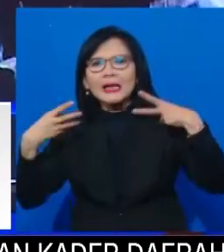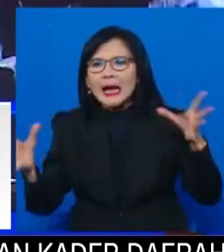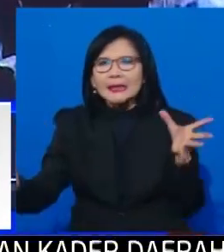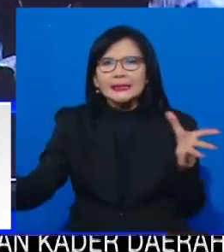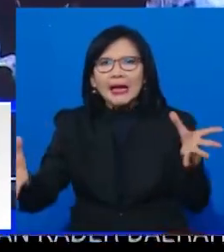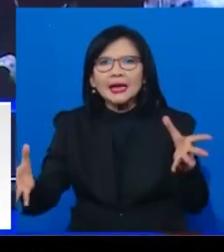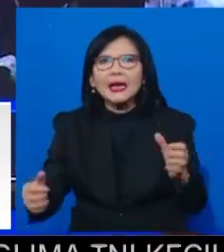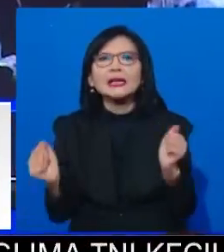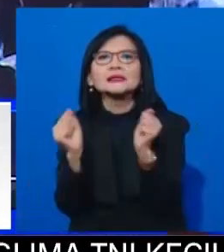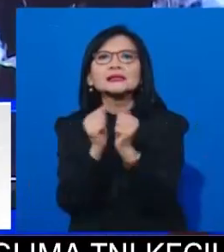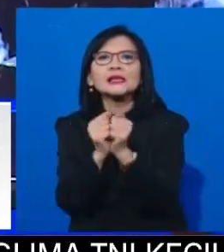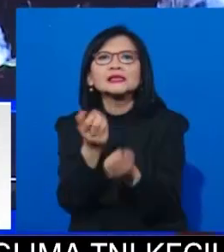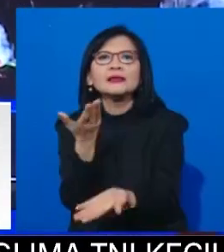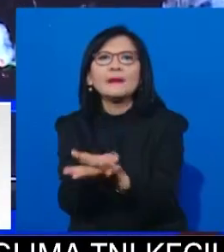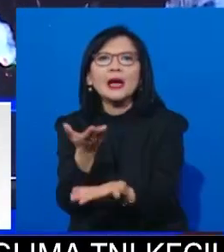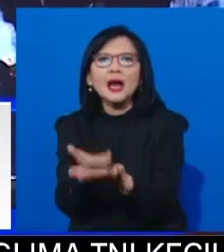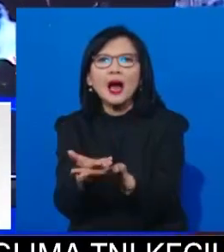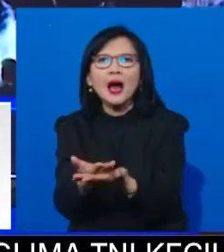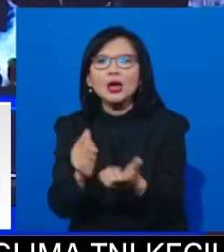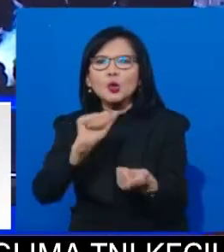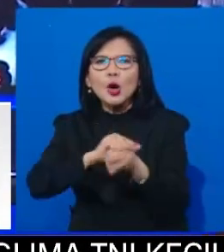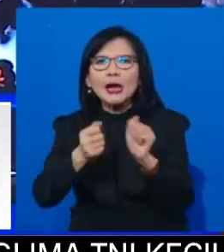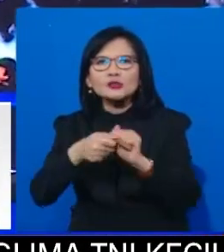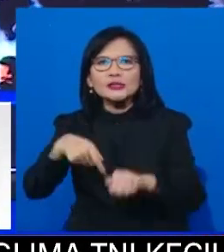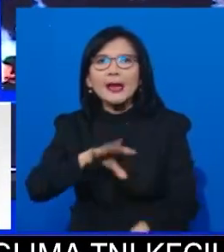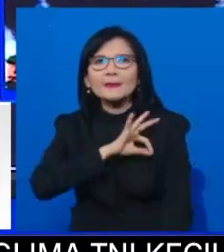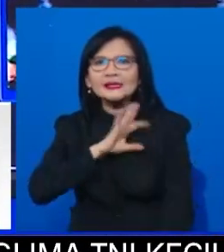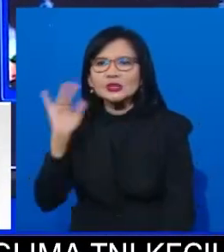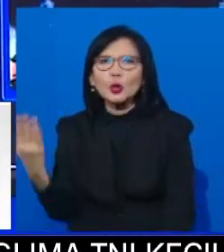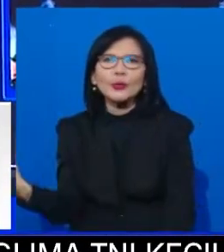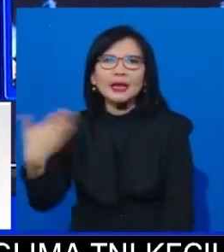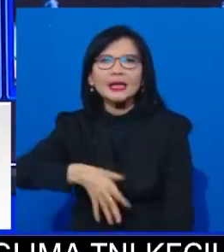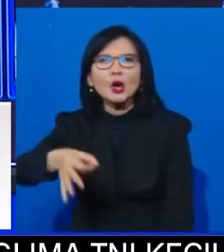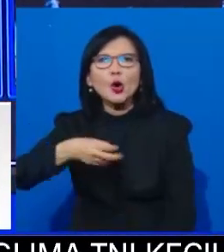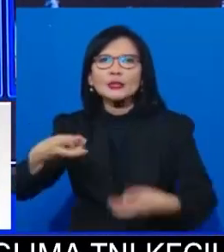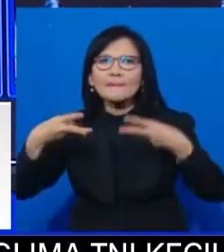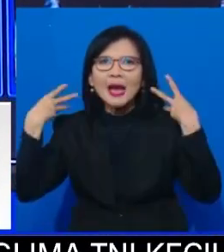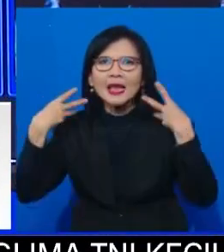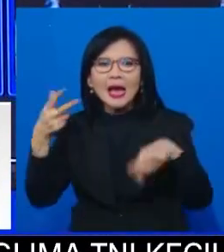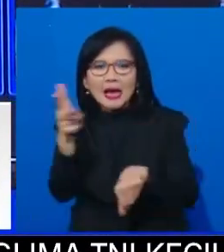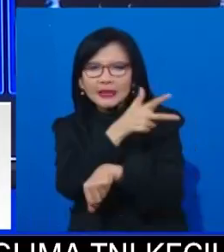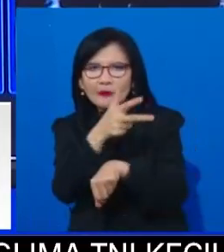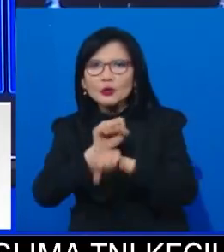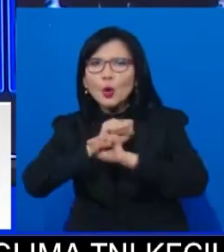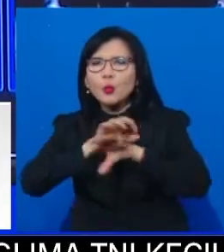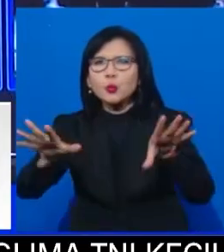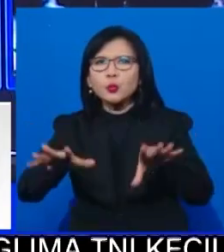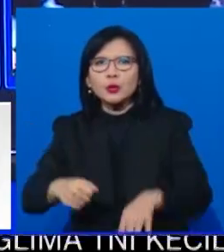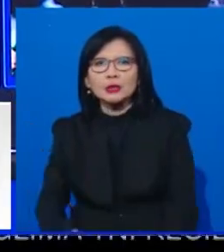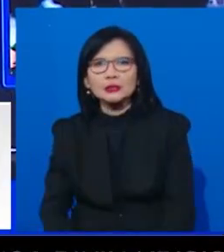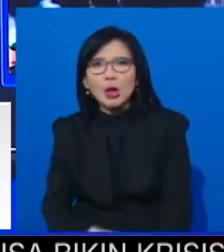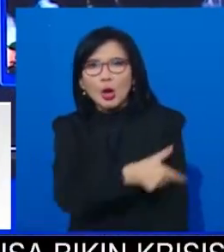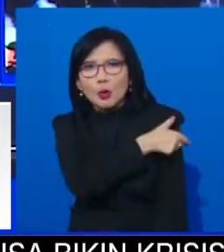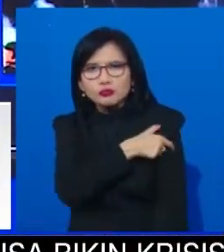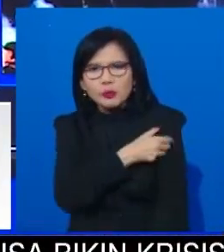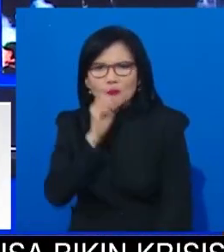penyelesaian kasus ke Presiden Joko Widodo yang sedang berkunjung ke Kota Malang, Jawa Timur. Dalam video amatir yang beredar, terlihat aparat membentak